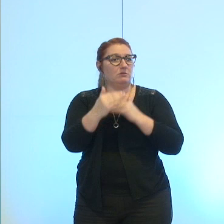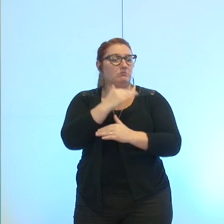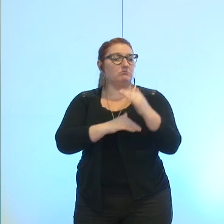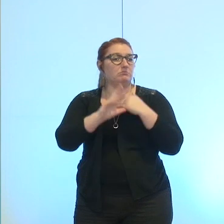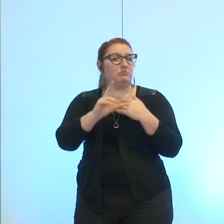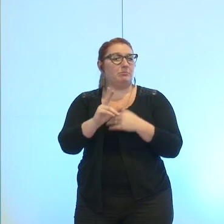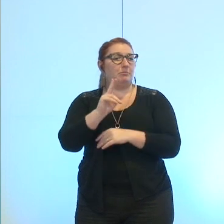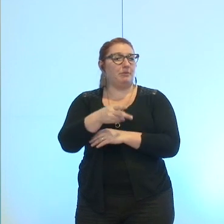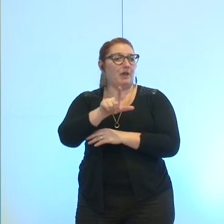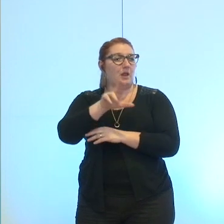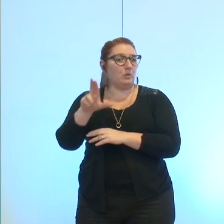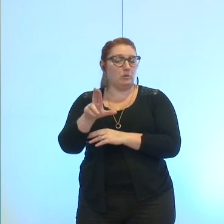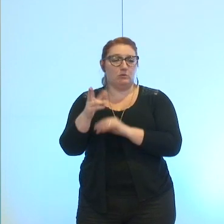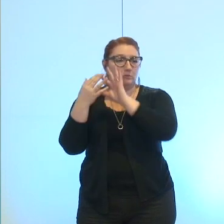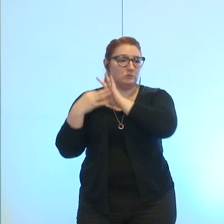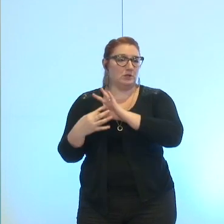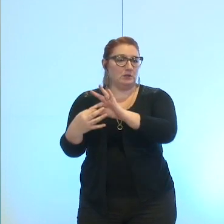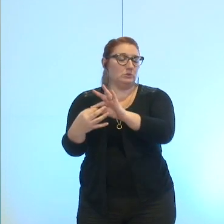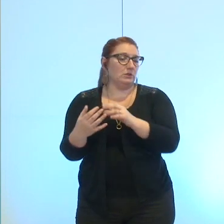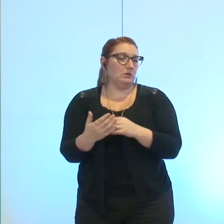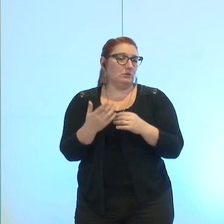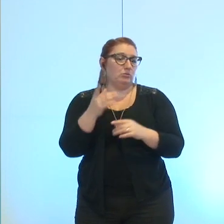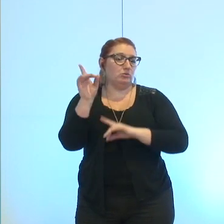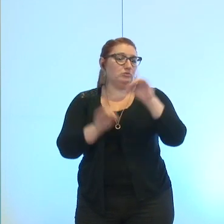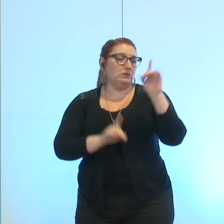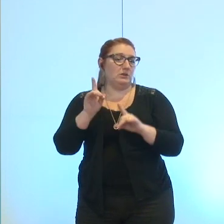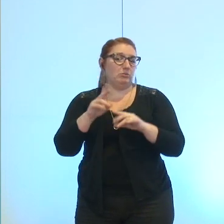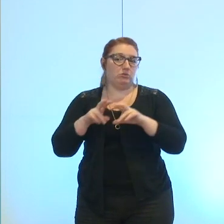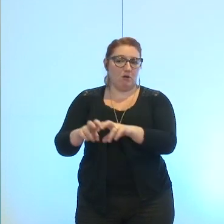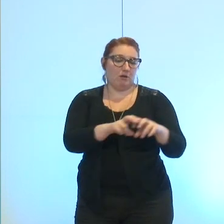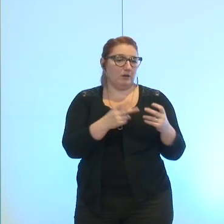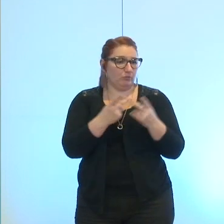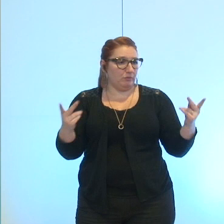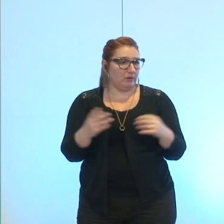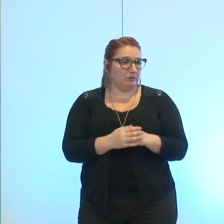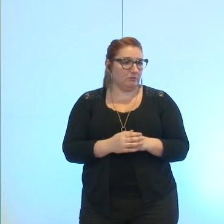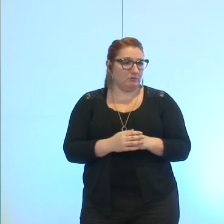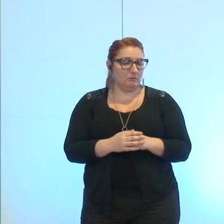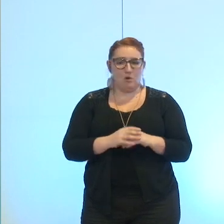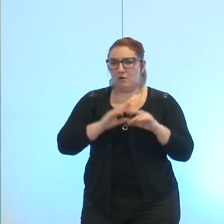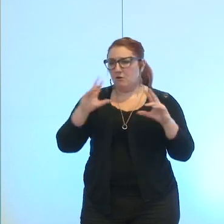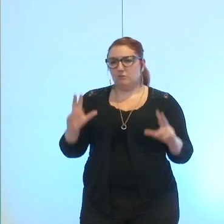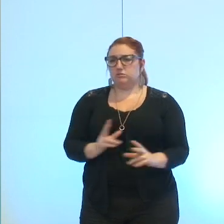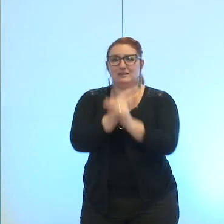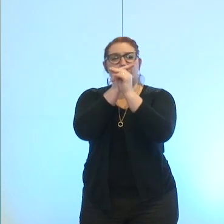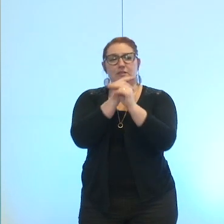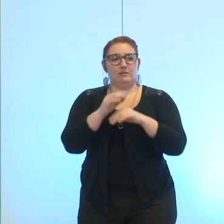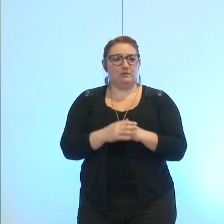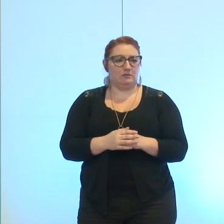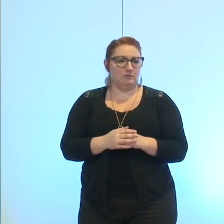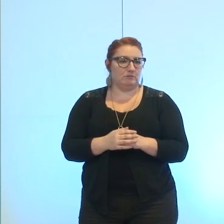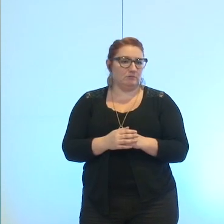d'urbanisme à la suite de ce qu' avait été exposé au mois de juillet de l'enquête publique donc je je vais très vite donc il s'agit